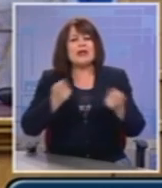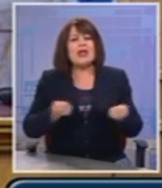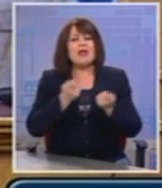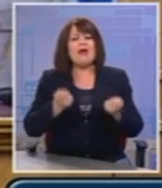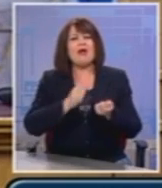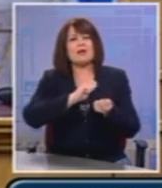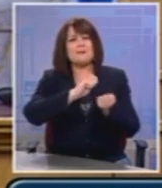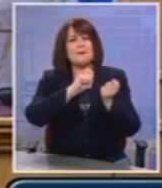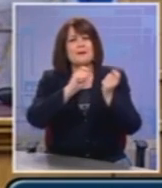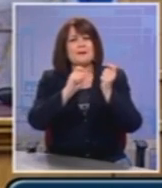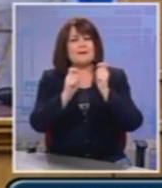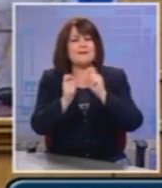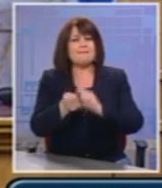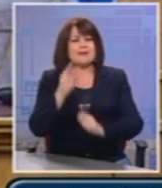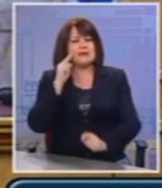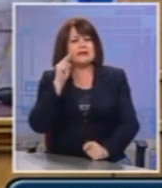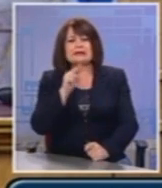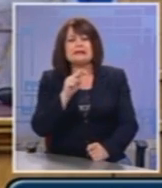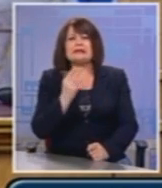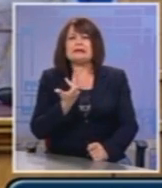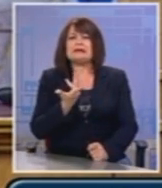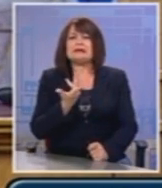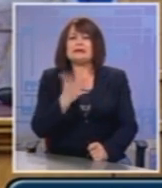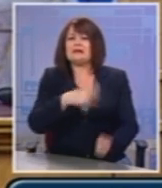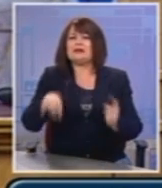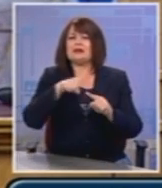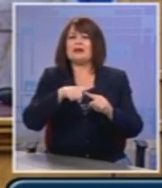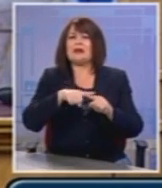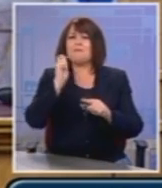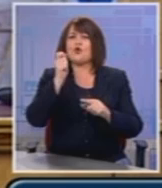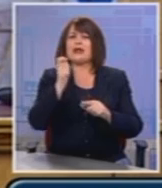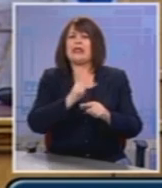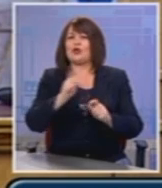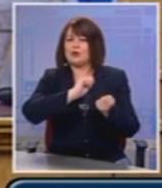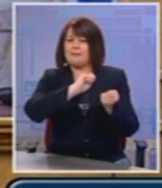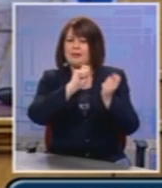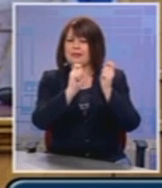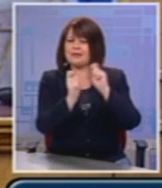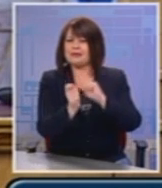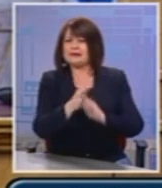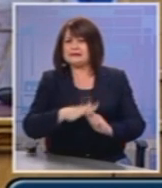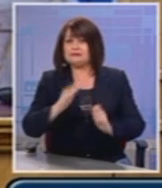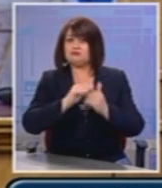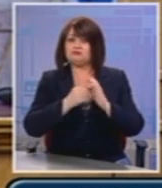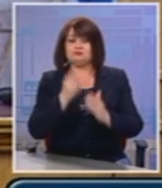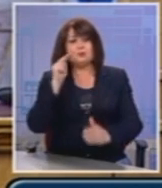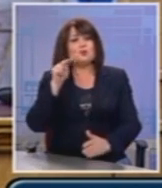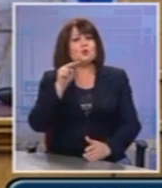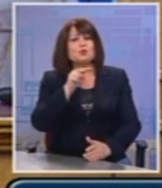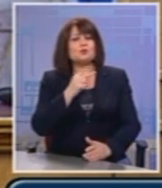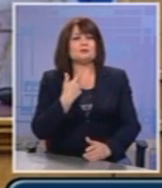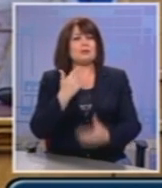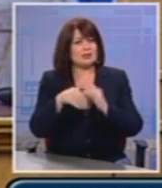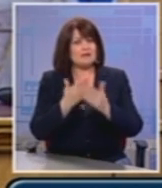άλλαζε κοινωνικά πώς άλλαζε η κοινωνία στην ελλάδα και πολιτικά και ήταν πάρα πολύ ενδιαφέρον και είναι